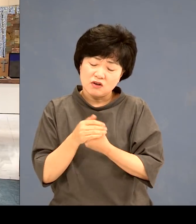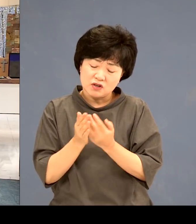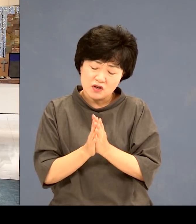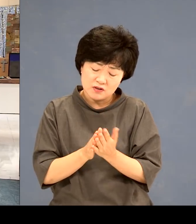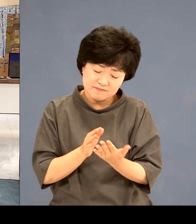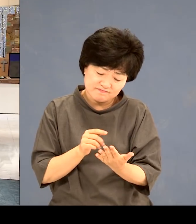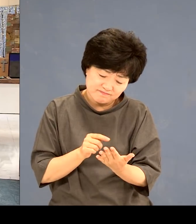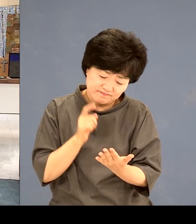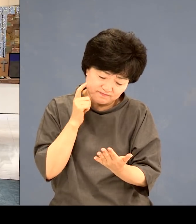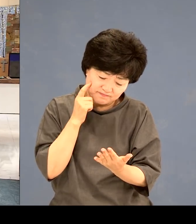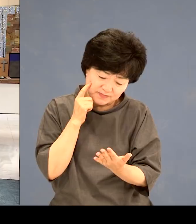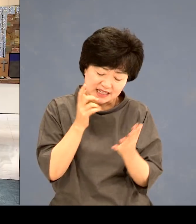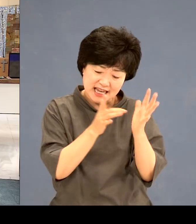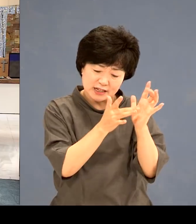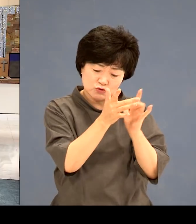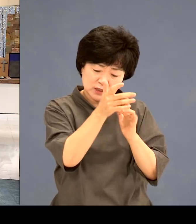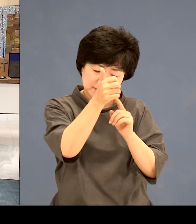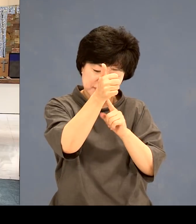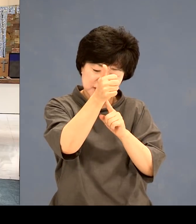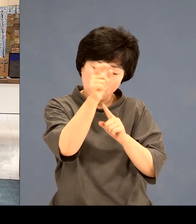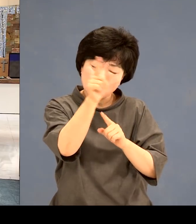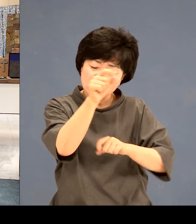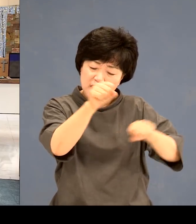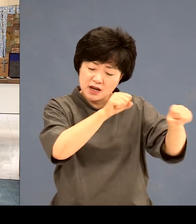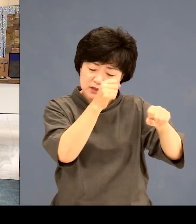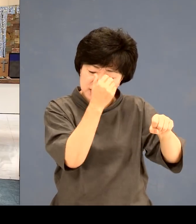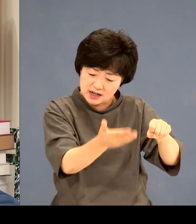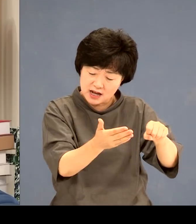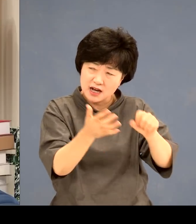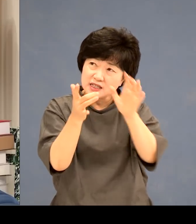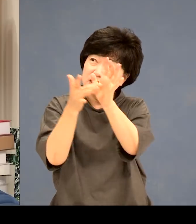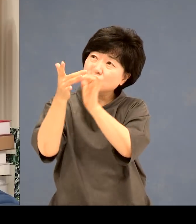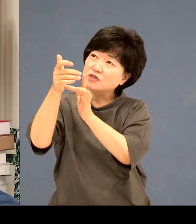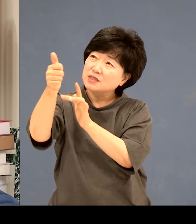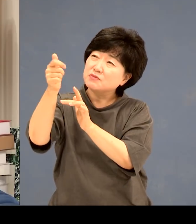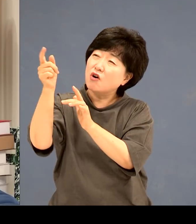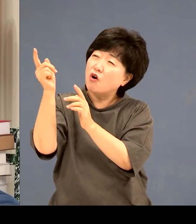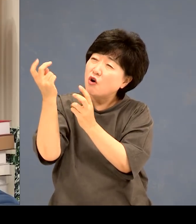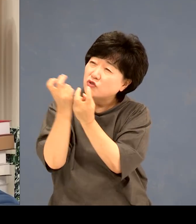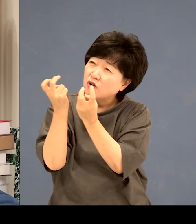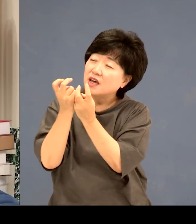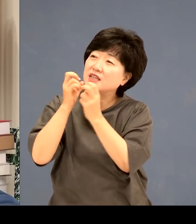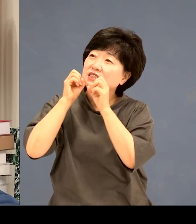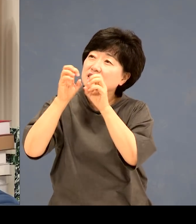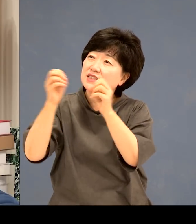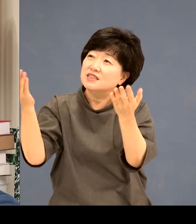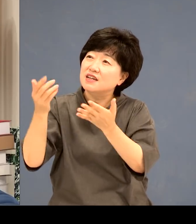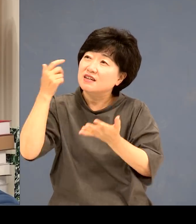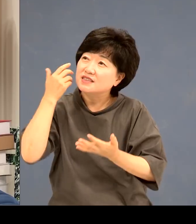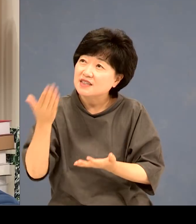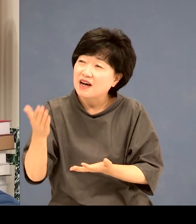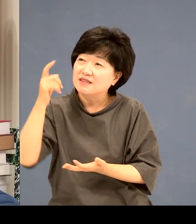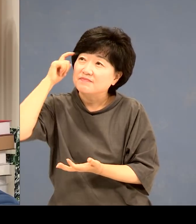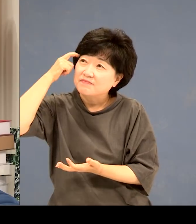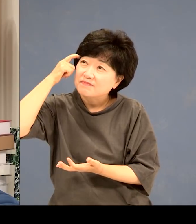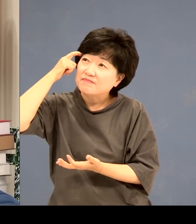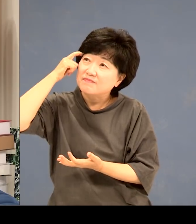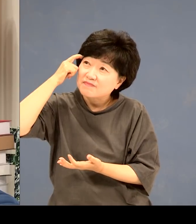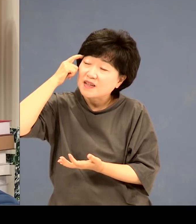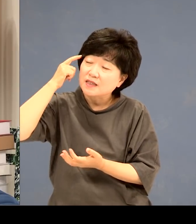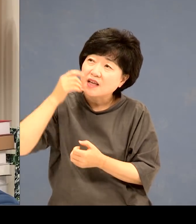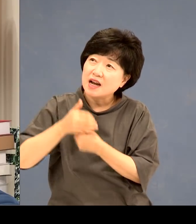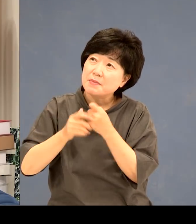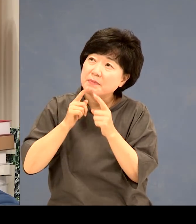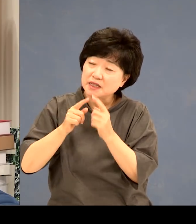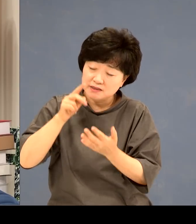그냥 사역하고 사람들 만나고 바쁘게 움직이는 일들이 굉장히 많거든요. 그래서 하나님께서 그러면 예수님은